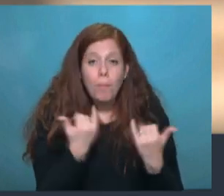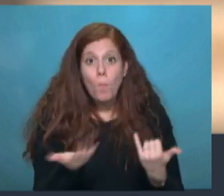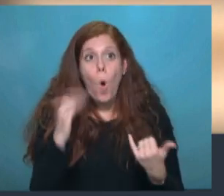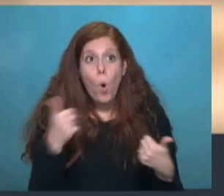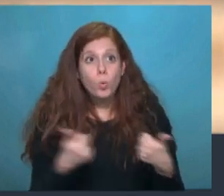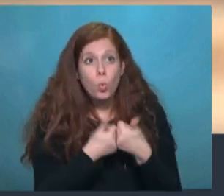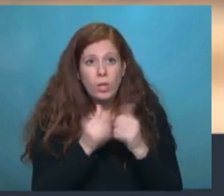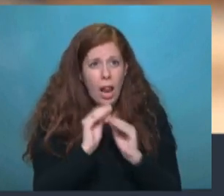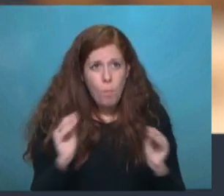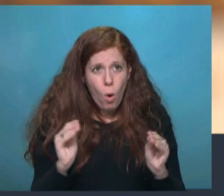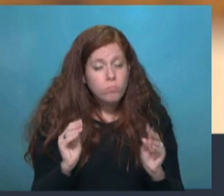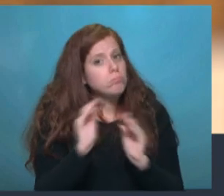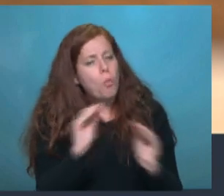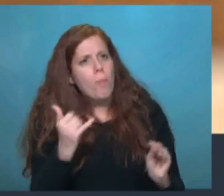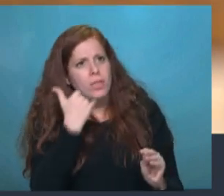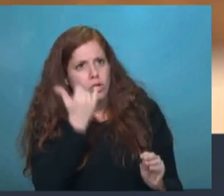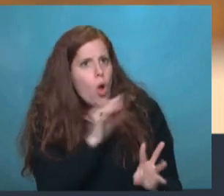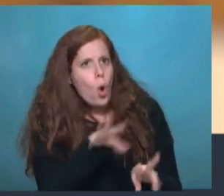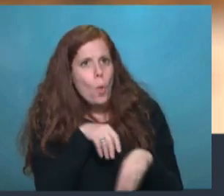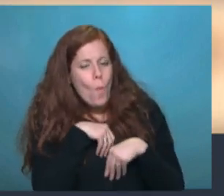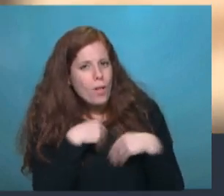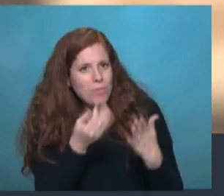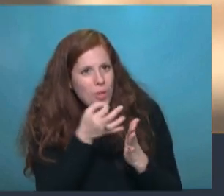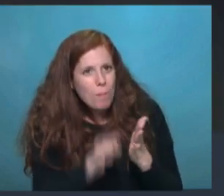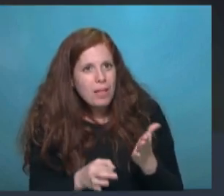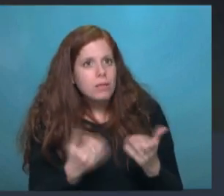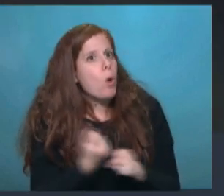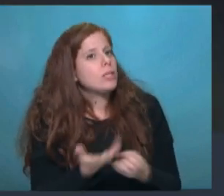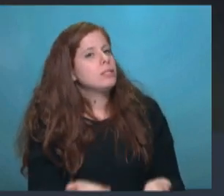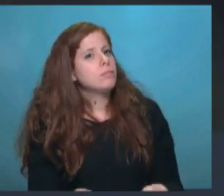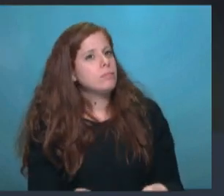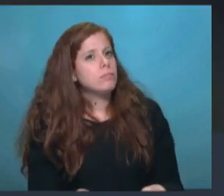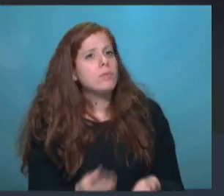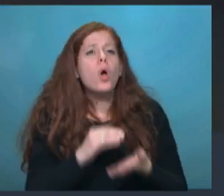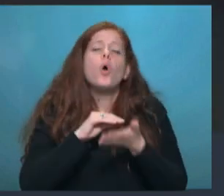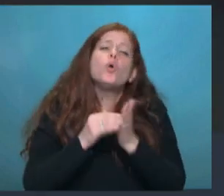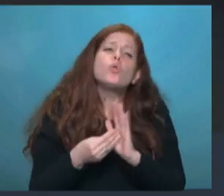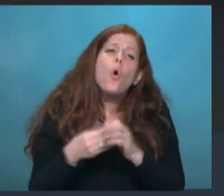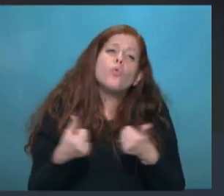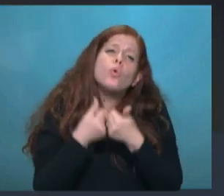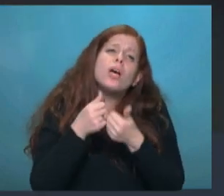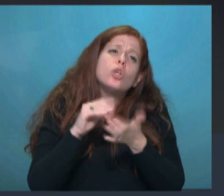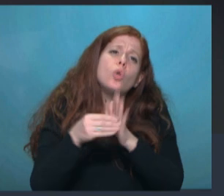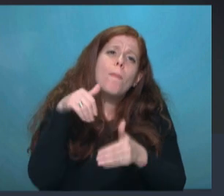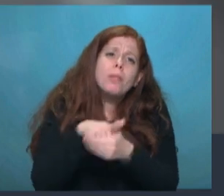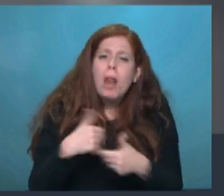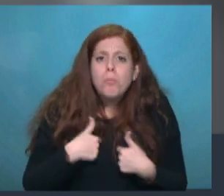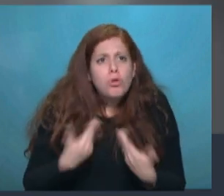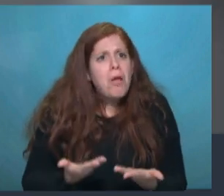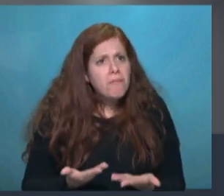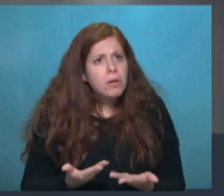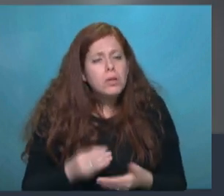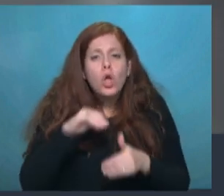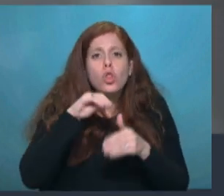מורה. מורה מתקשר, לא מוכנים להעביר לו פרטים. מה עושים? דוח תאונה זה דוח פנימי שלי, למה שאני אעביר לו? דוח פנימי